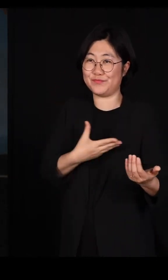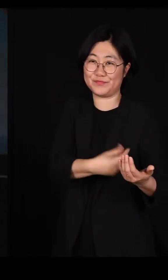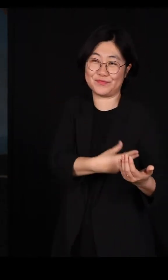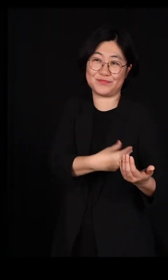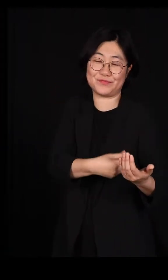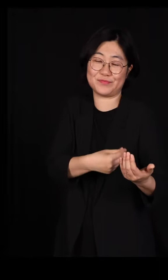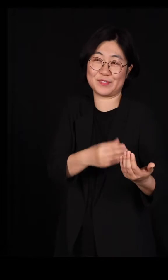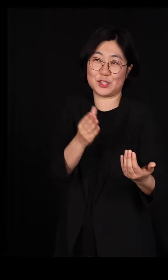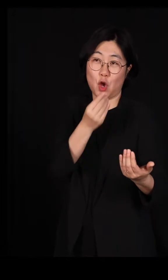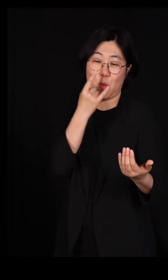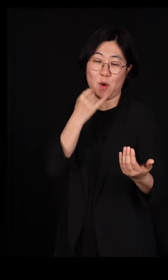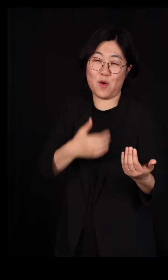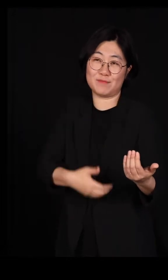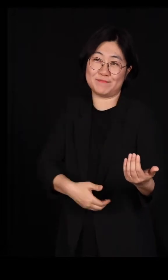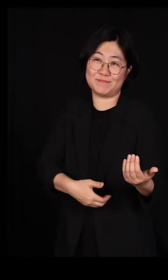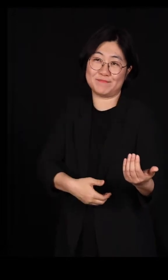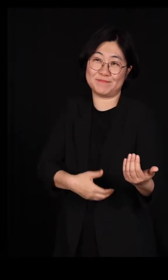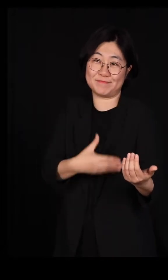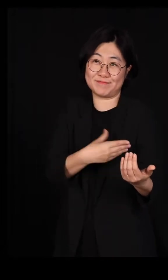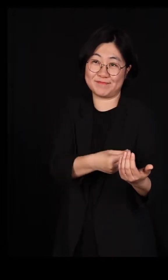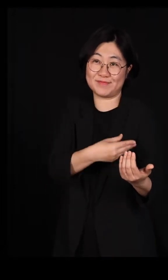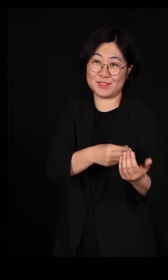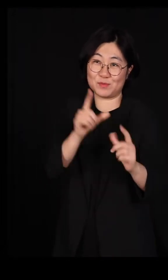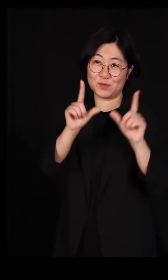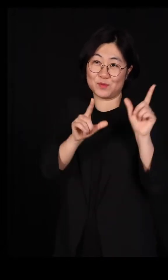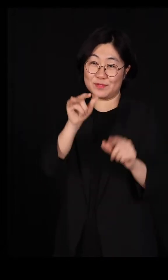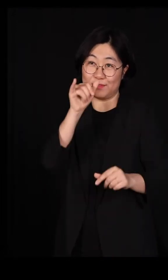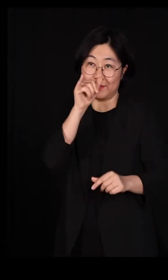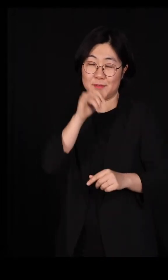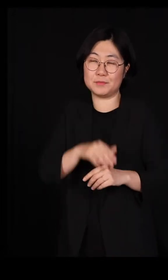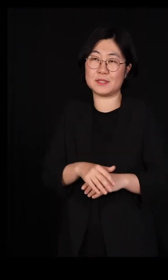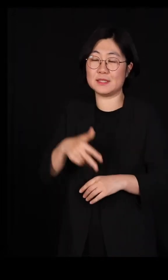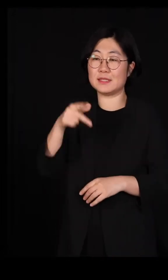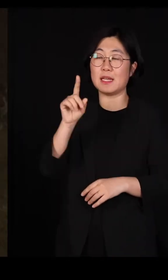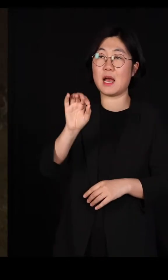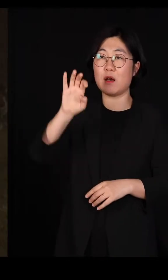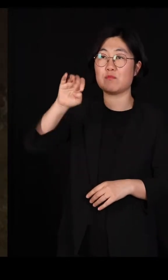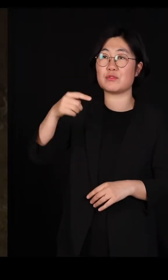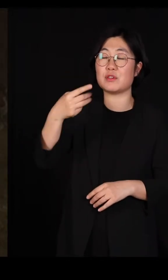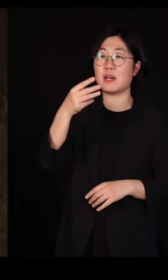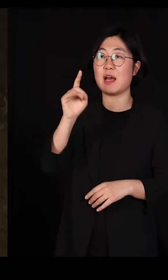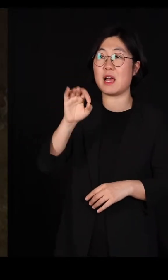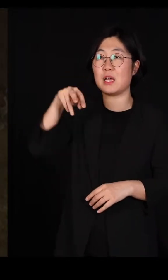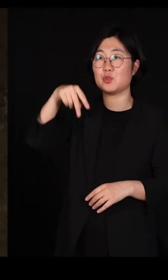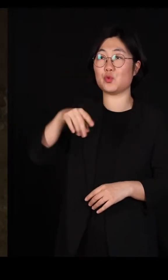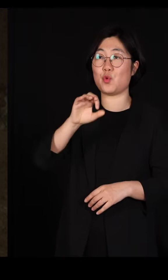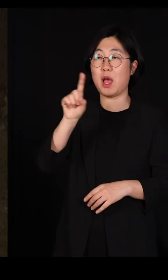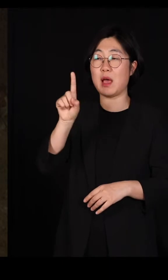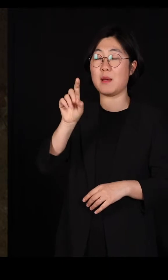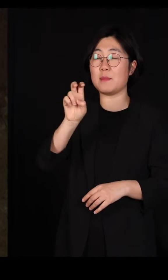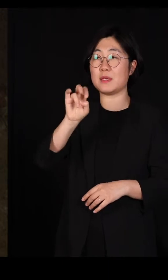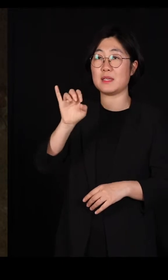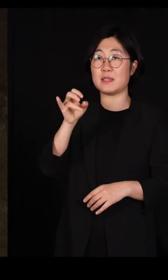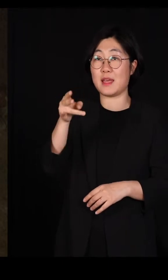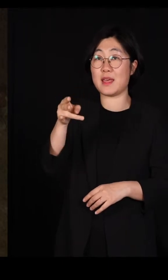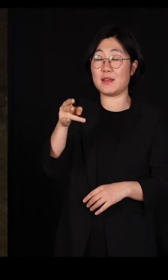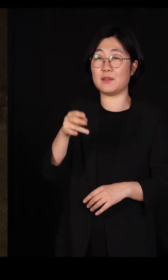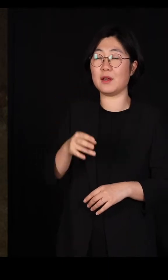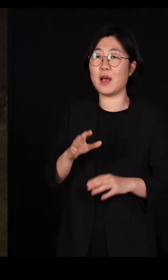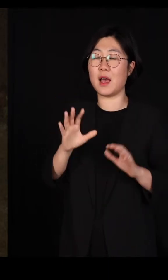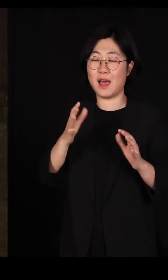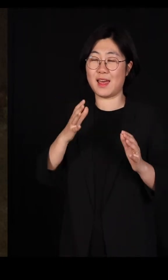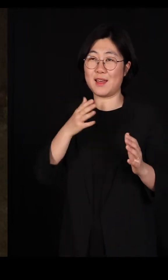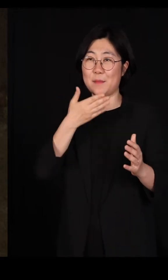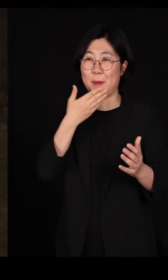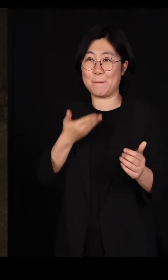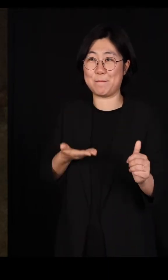어, 모유 수유를 하는 성모부터 이렇게 장프랑스와 미에의 자기 아이들에게